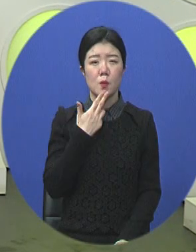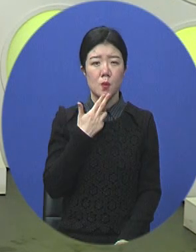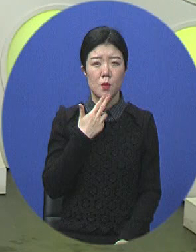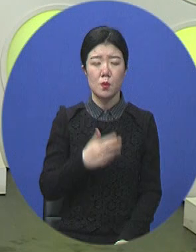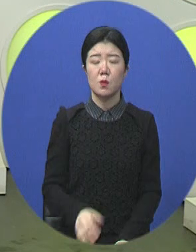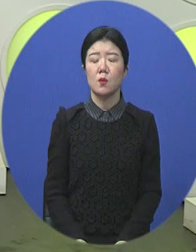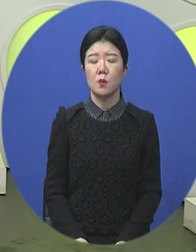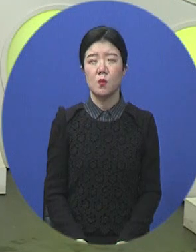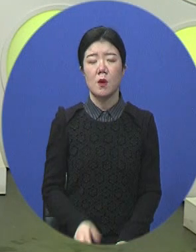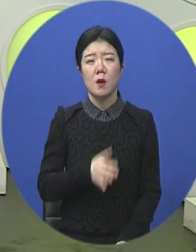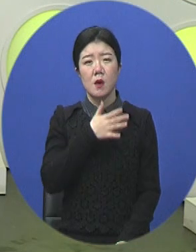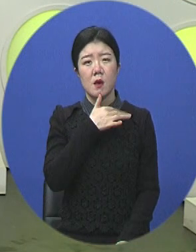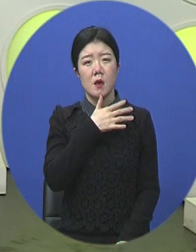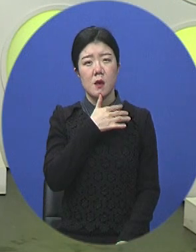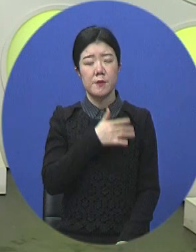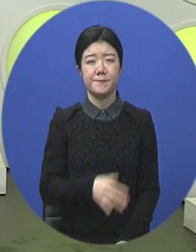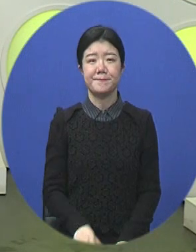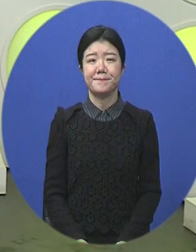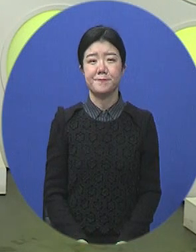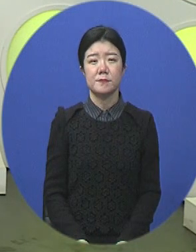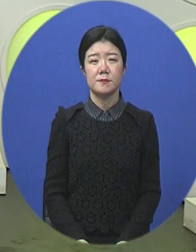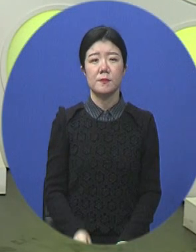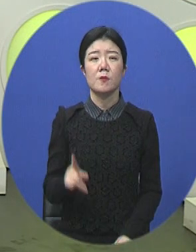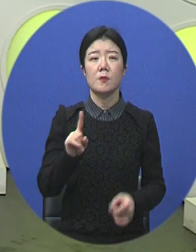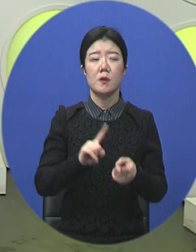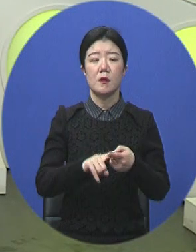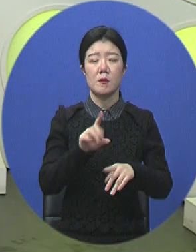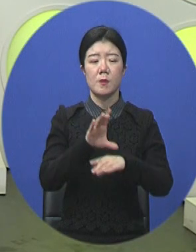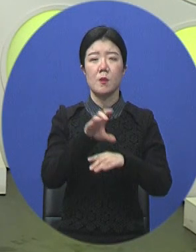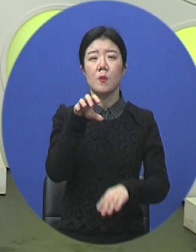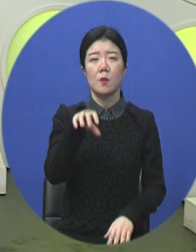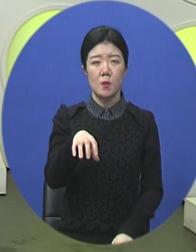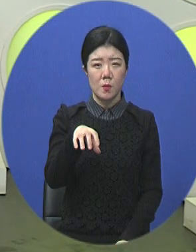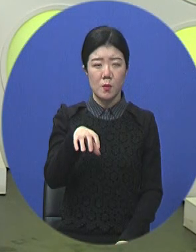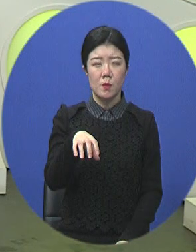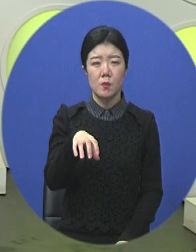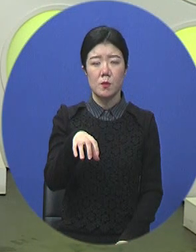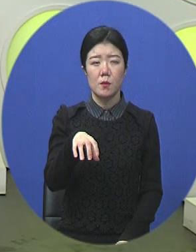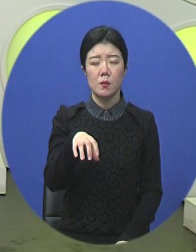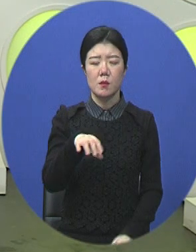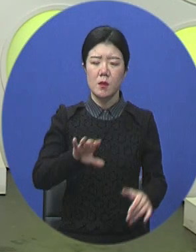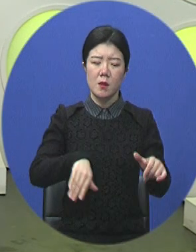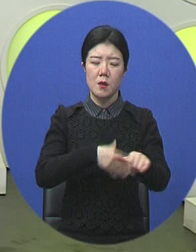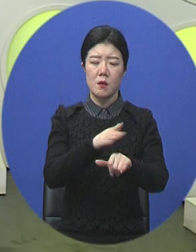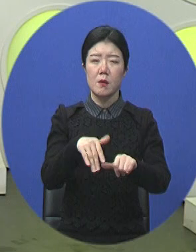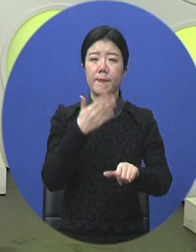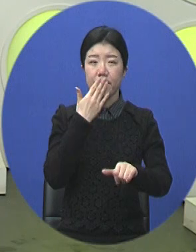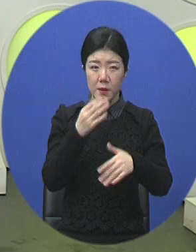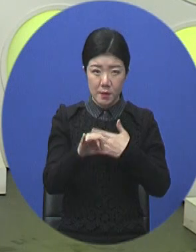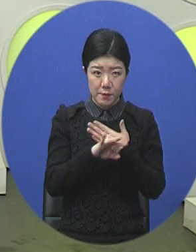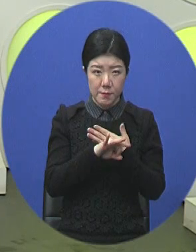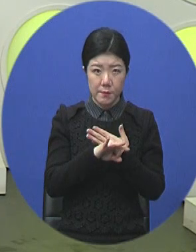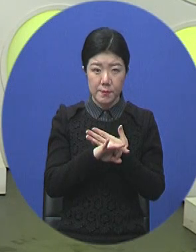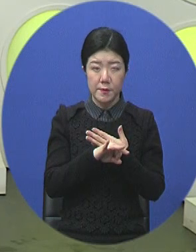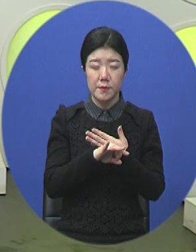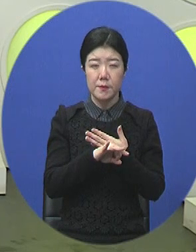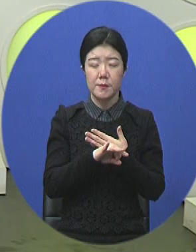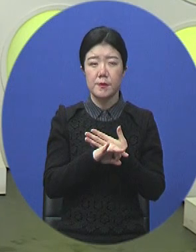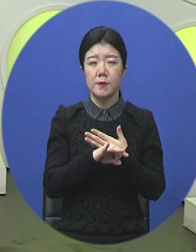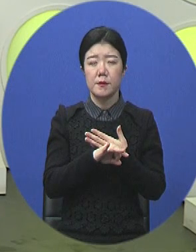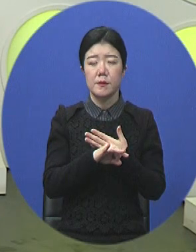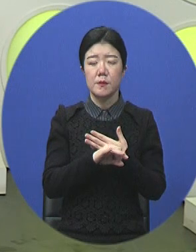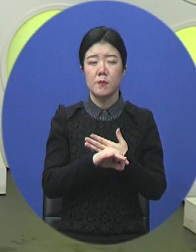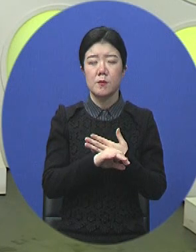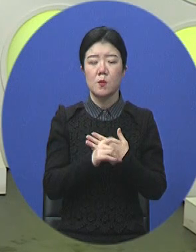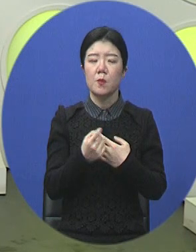수가 없고요. 예, 그래서 그걸 좀 방송국에서 네. 이제 뭐 여건이 된다면은 저는 이렇게 개선을